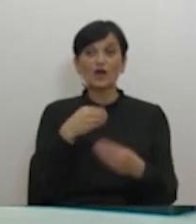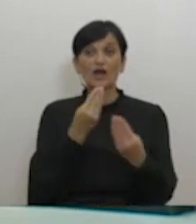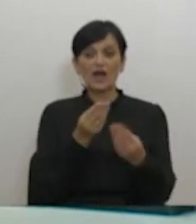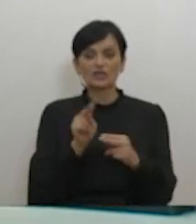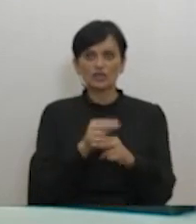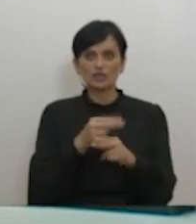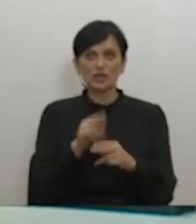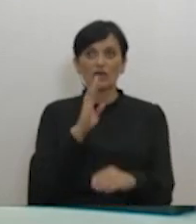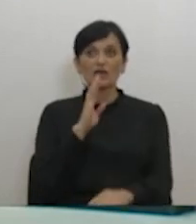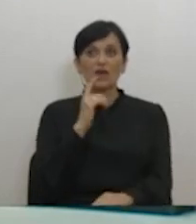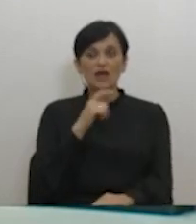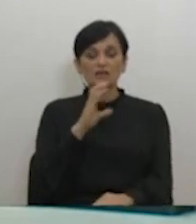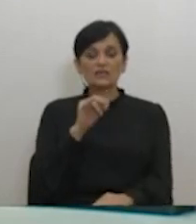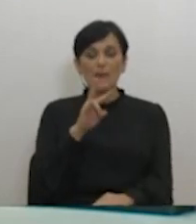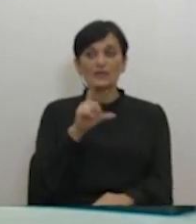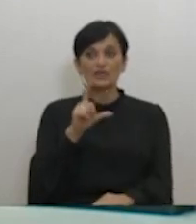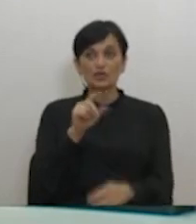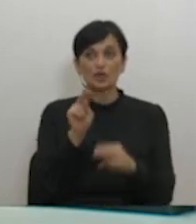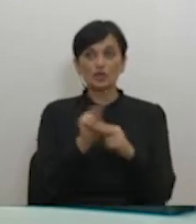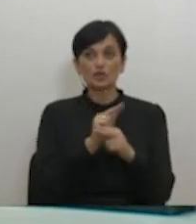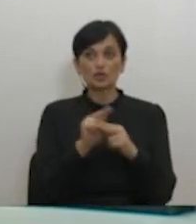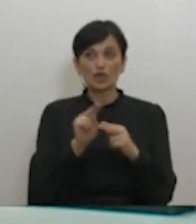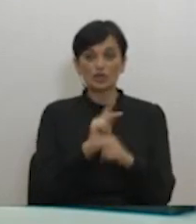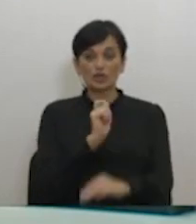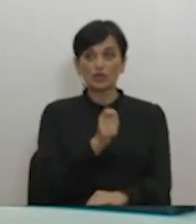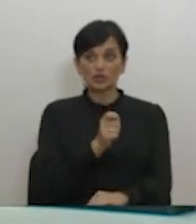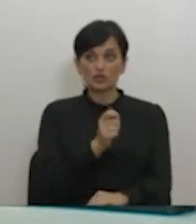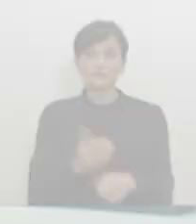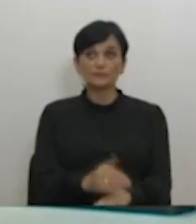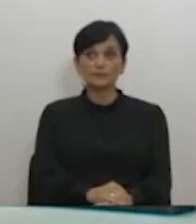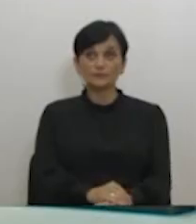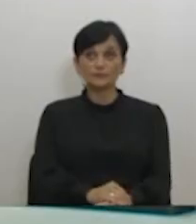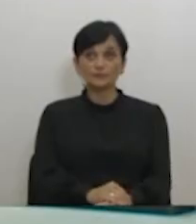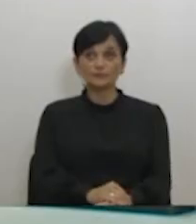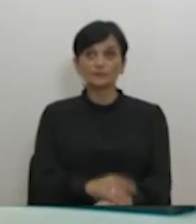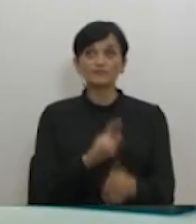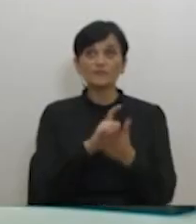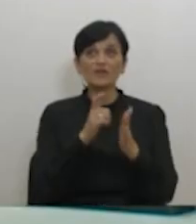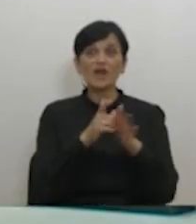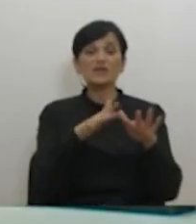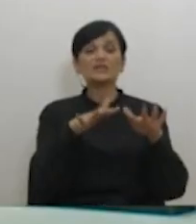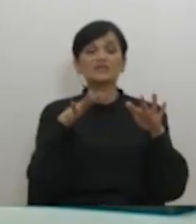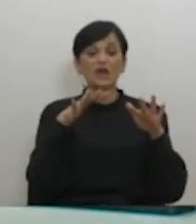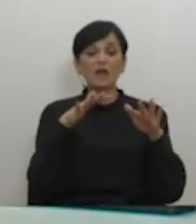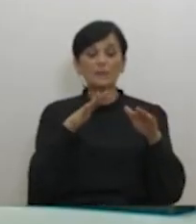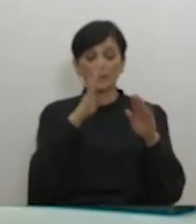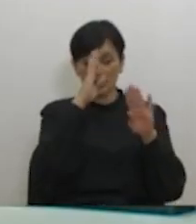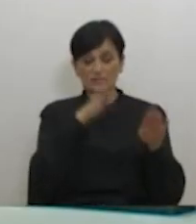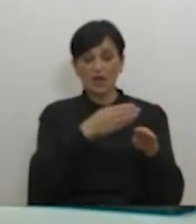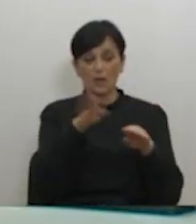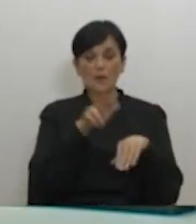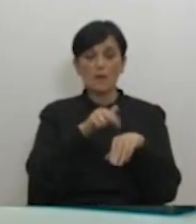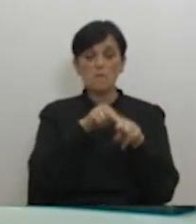გალბატონო ხათუნა, ხათუნა სამნიძე, გაძლევთ შენიშნას, დაბრძანდით თქვენ ადგილზე. დაატოვებინე დარბაზი ხათუნა სამნიძეს. მანდატოს